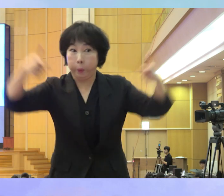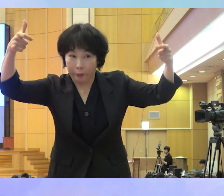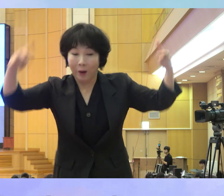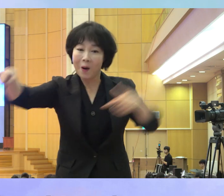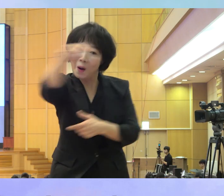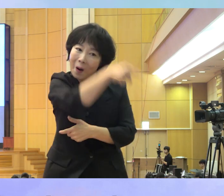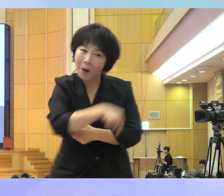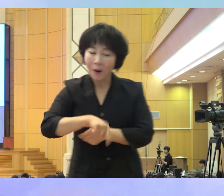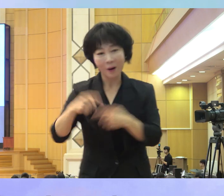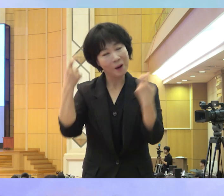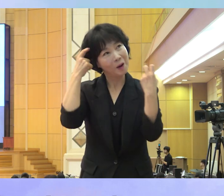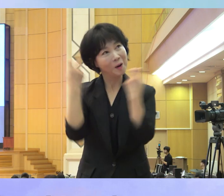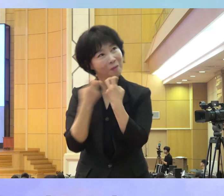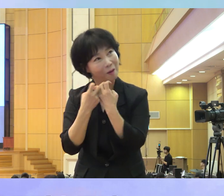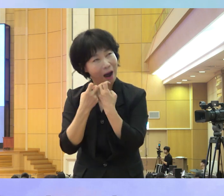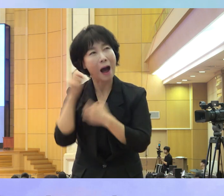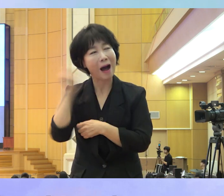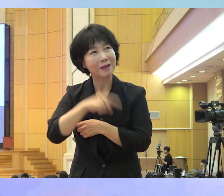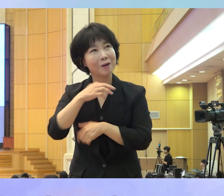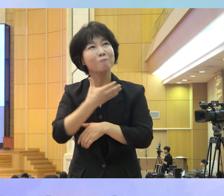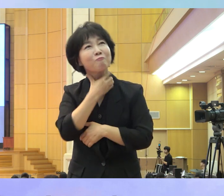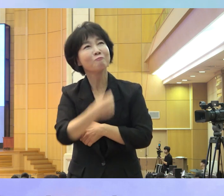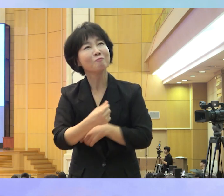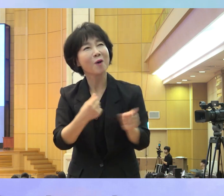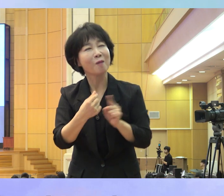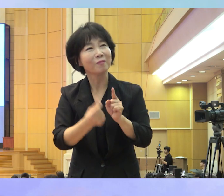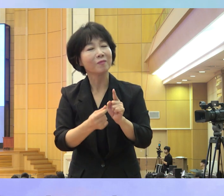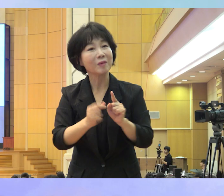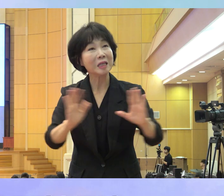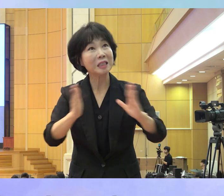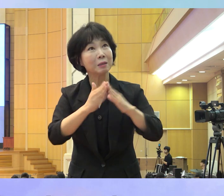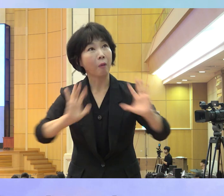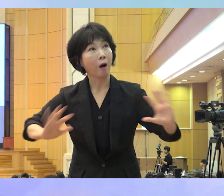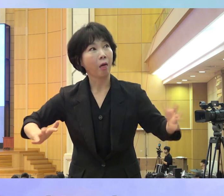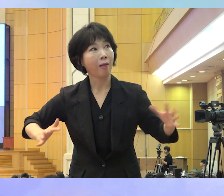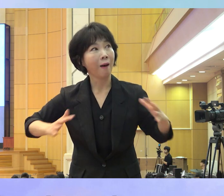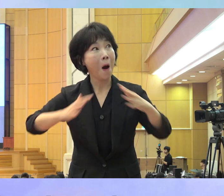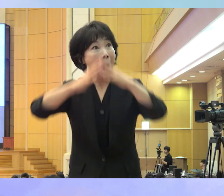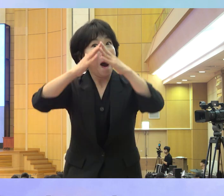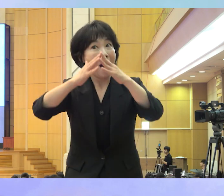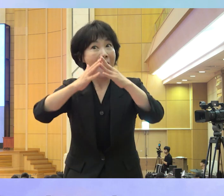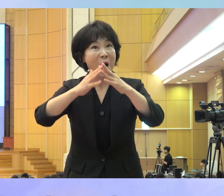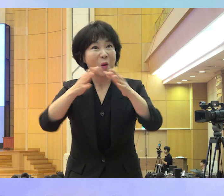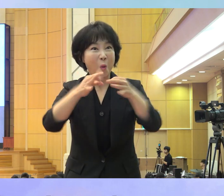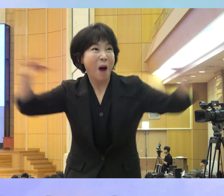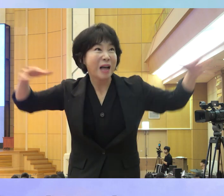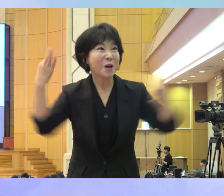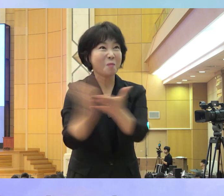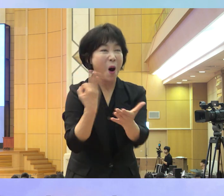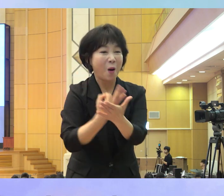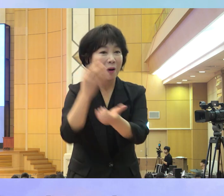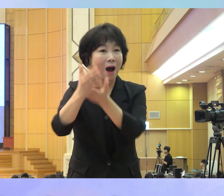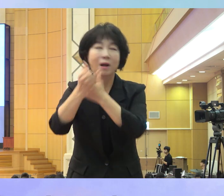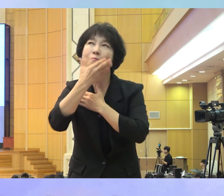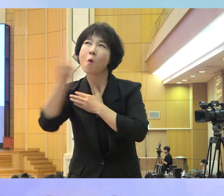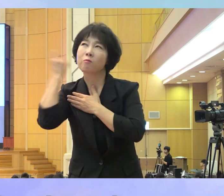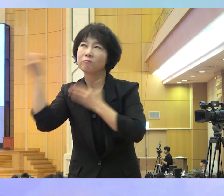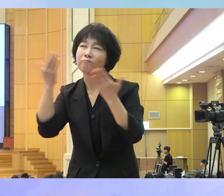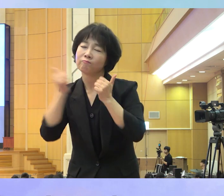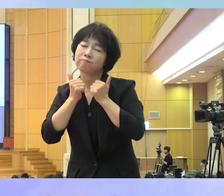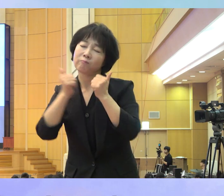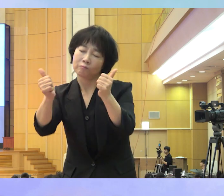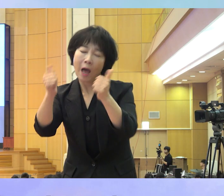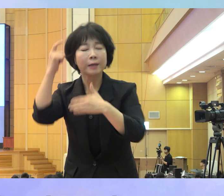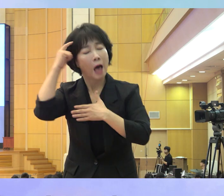여기다가 집을 짓고 분양을 해서 돈도 벌고 하나님 복음 선교도 하고